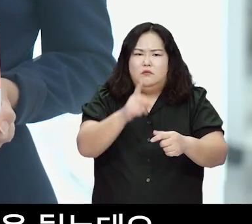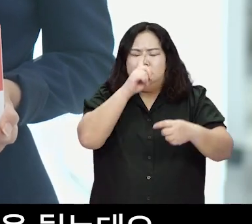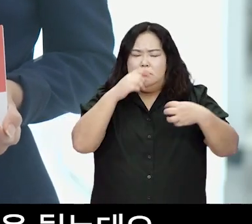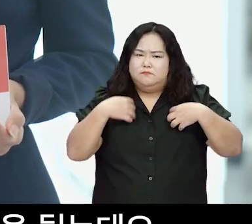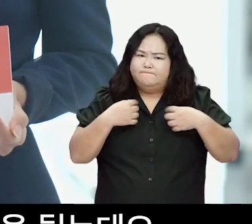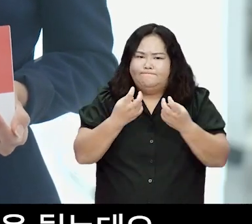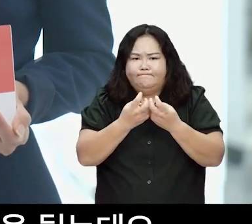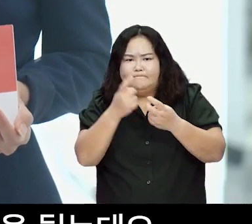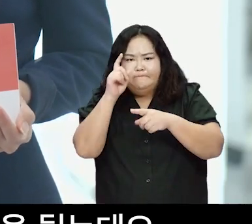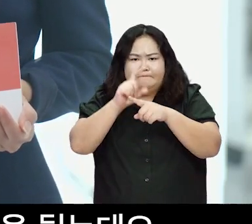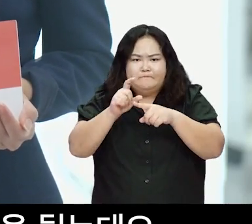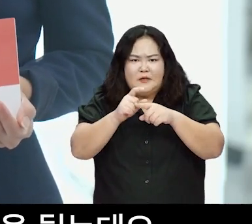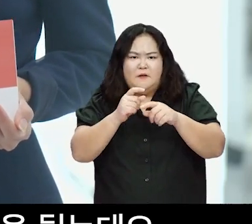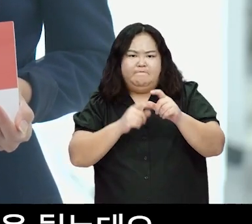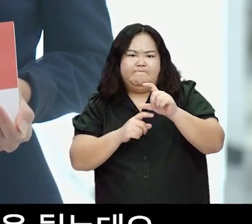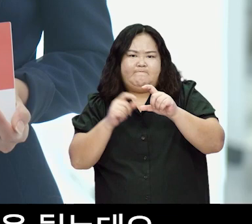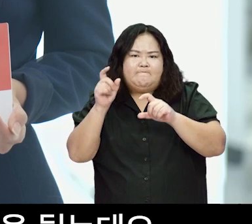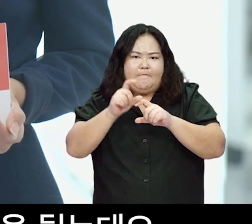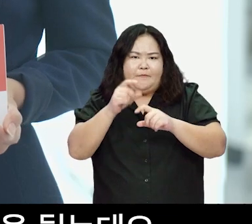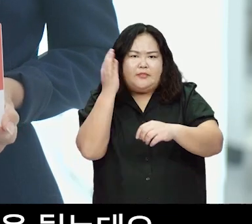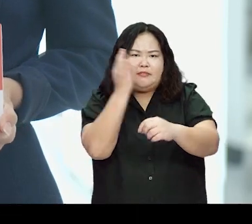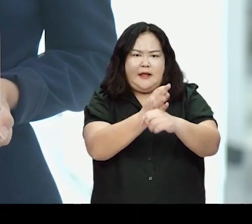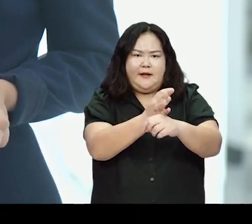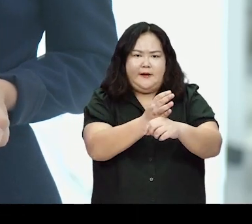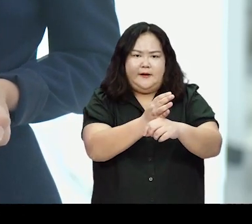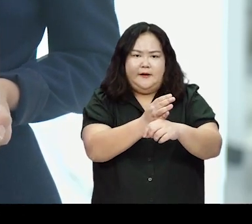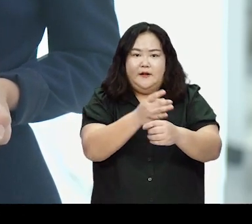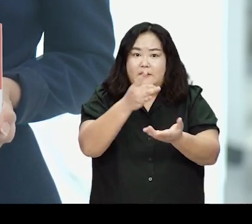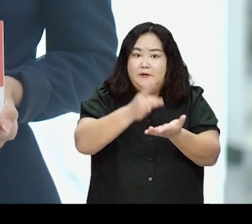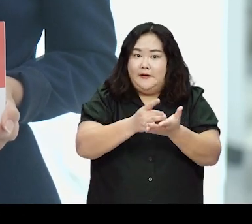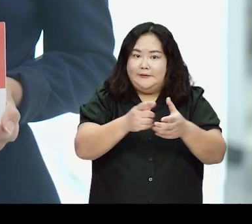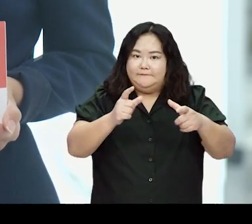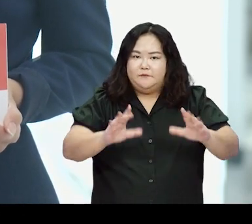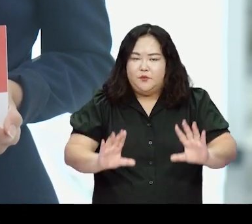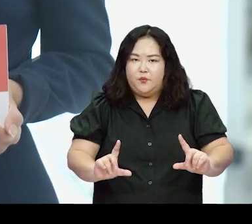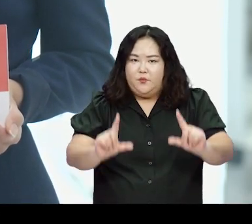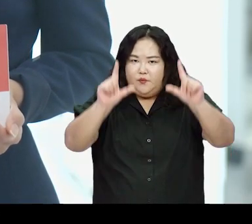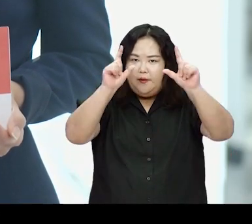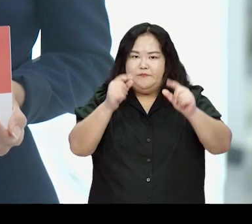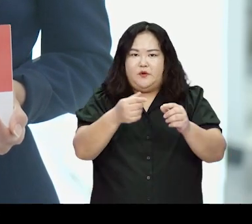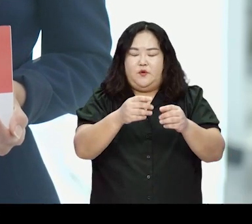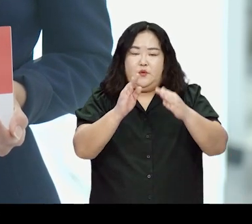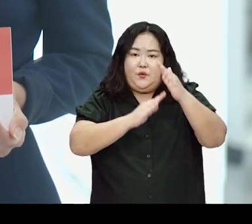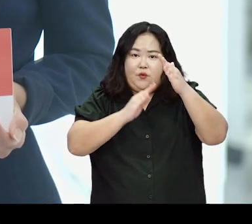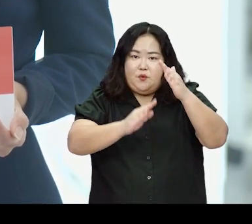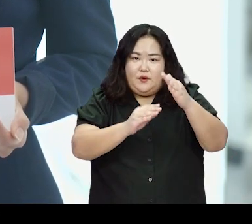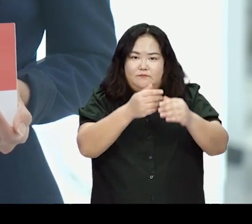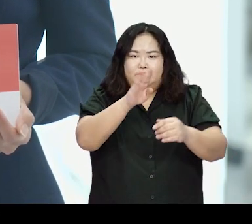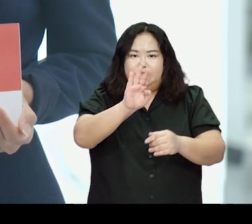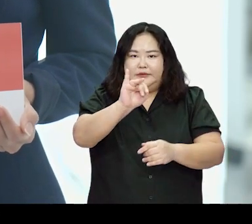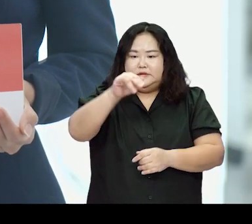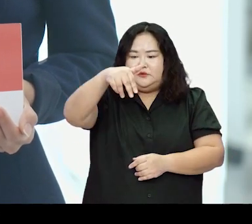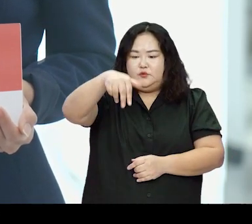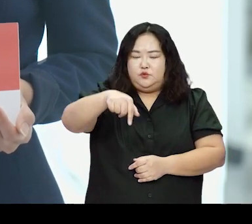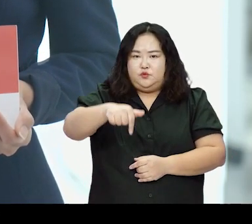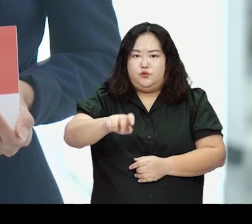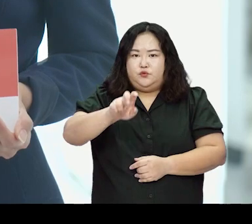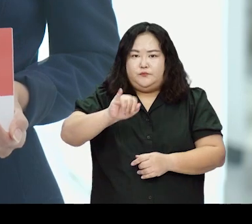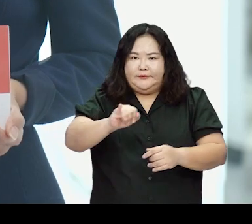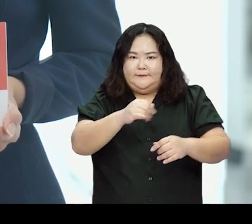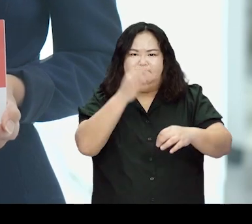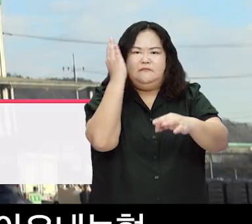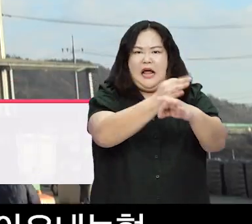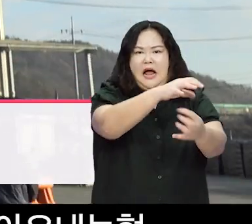정부는 식량 안보 강화에 관심을 뒀는데요 이에 안시도 올해까지 공공비축 및 37을 사드린다고